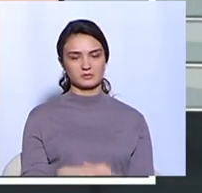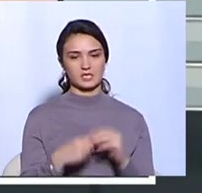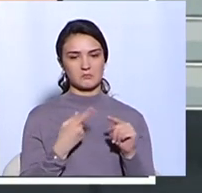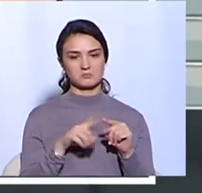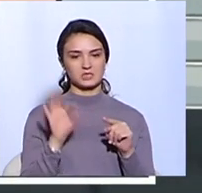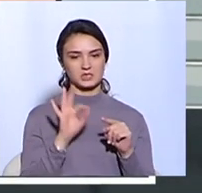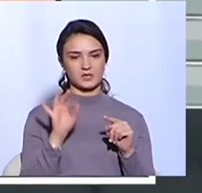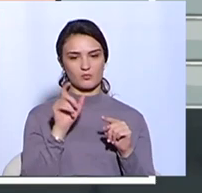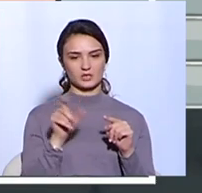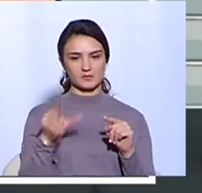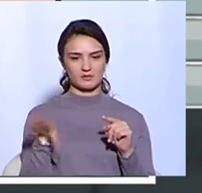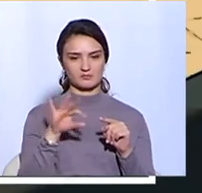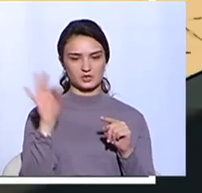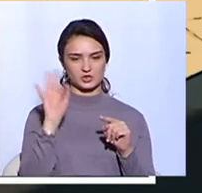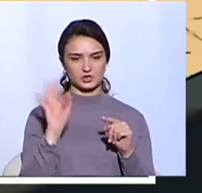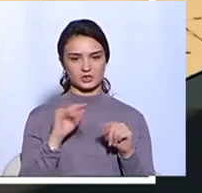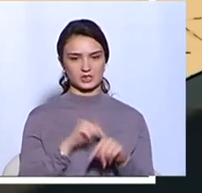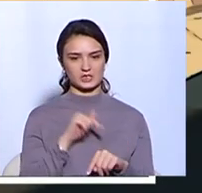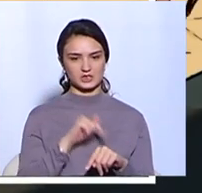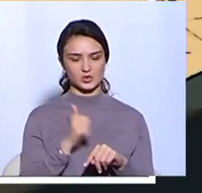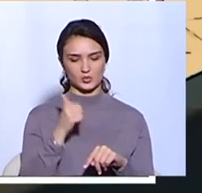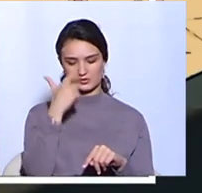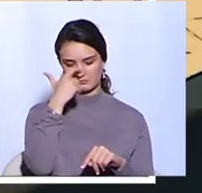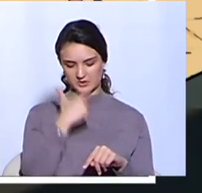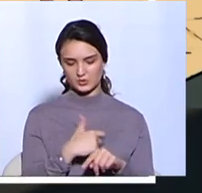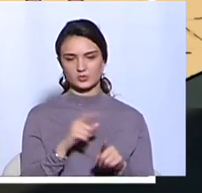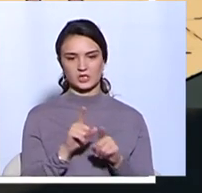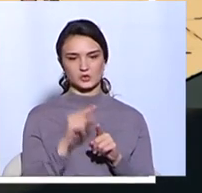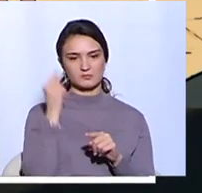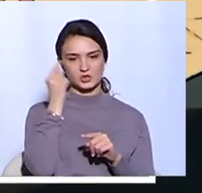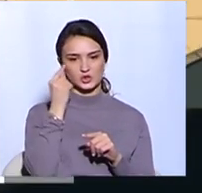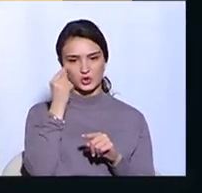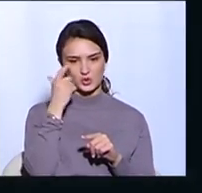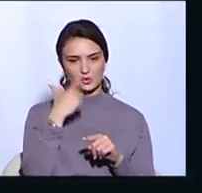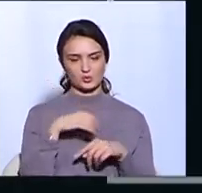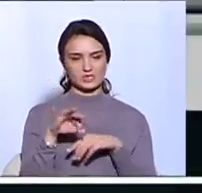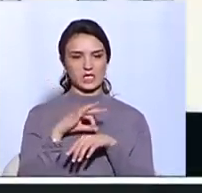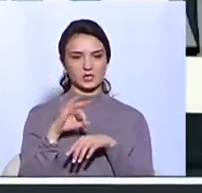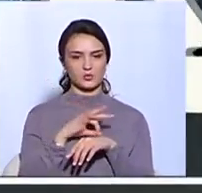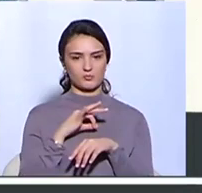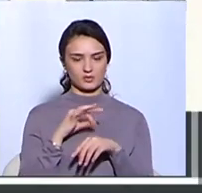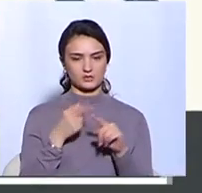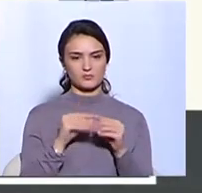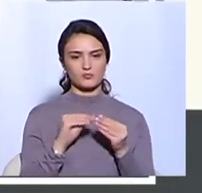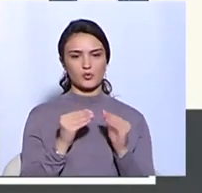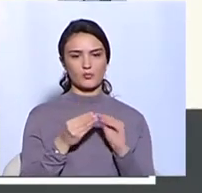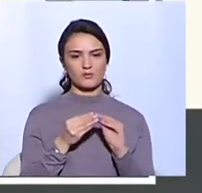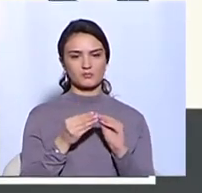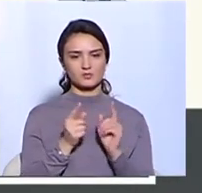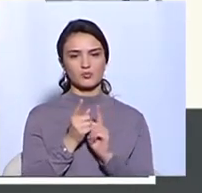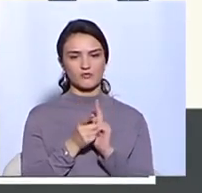ამის გამო ადამიანები ხშირად განიცდიან როგორც ფიზიკურ, ასევე ფსიქოლოგიურ ძალადობას. პრობლემის